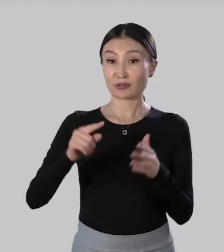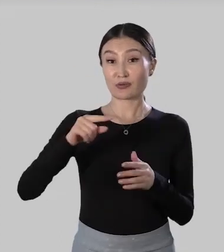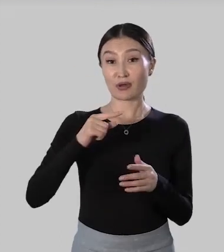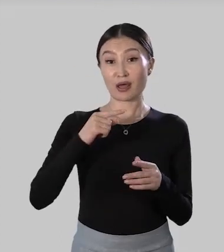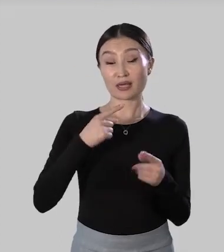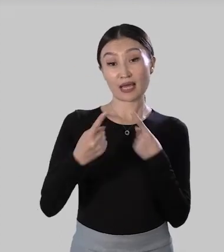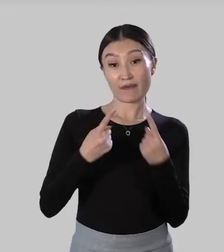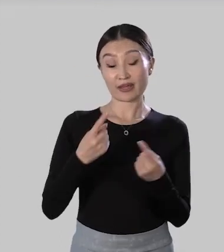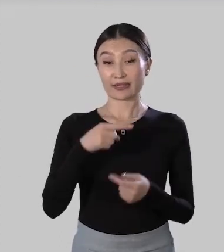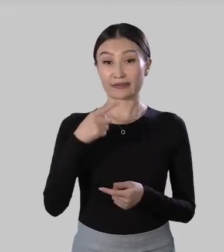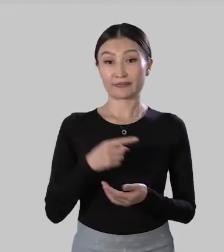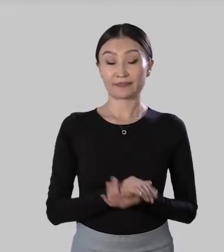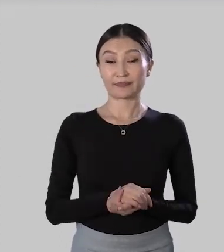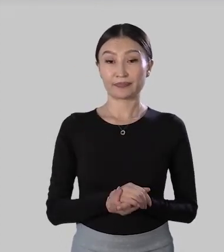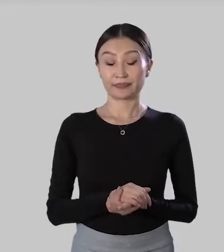заговорит.